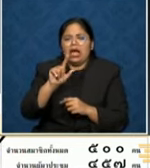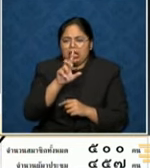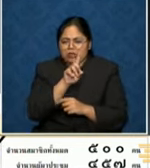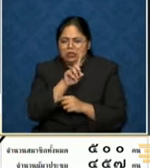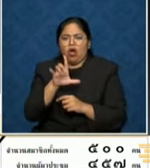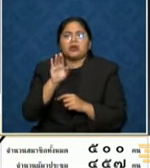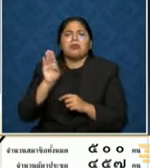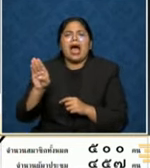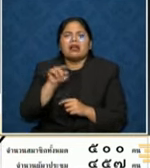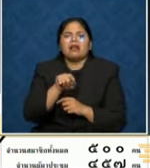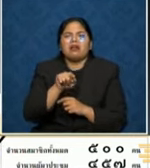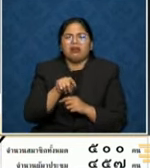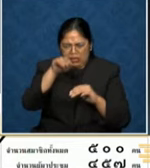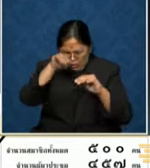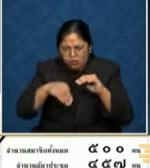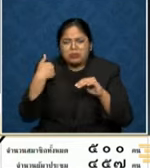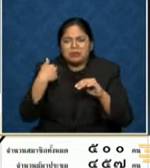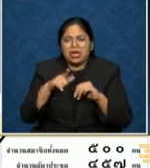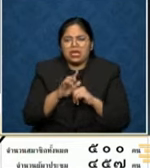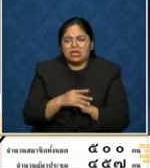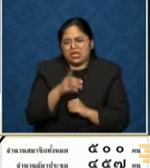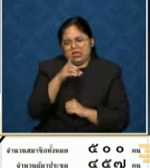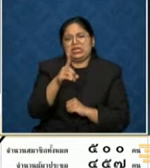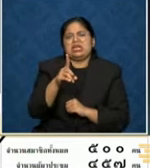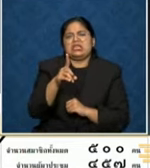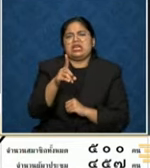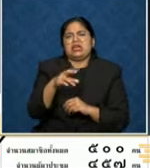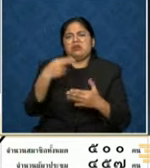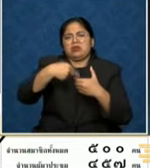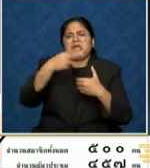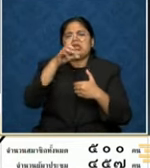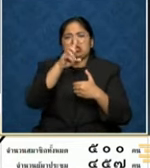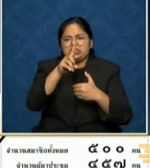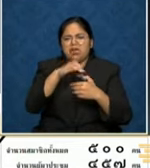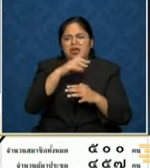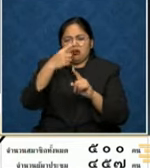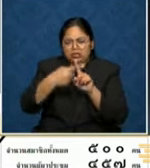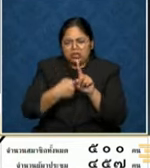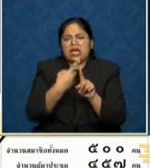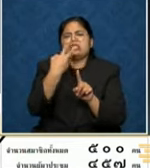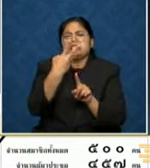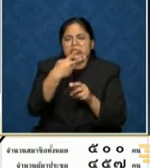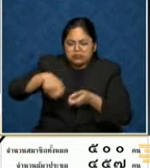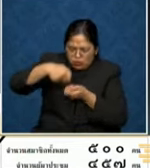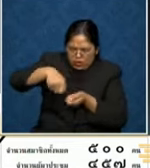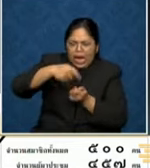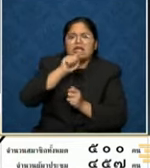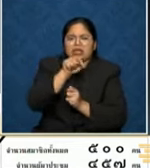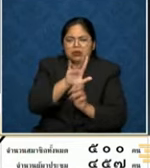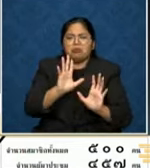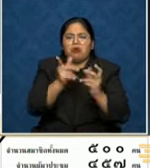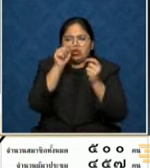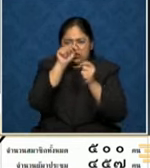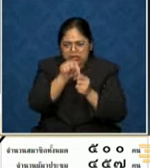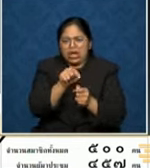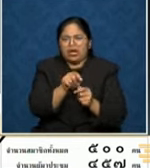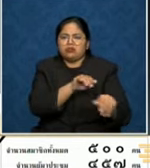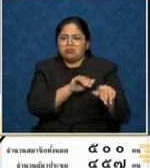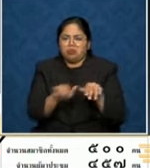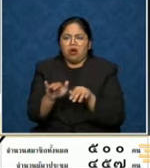หรือไม่นะคะลดภาษีน้ำมันดีเซลค่ะก็สิ้นสุดมาตรการนะคะหลังสงกรานต์นี้ทุกคนต้องเตรียมตัวไว้นะคะเพราะว่าน่